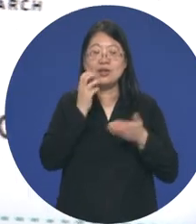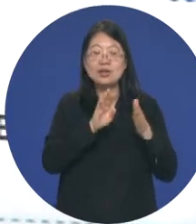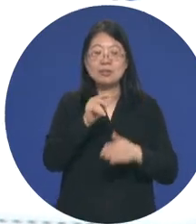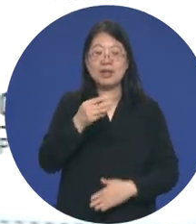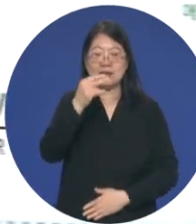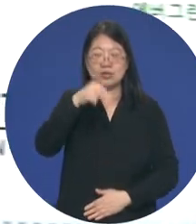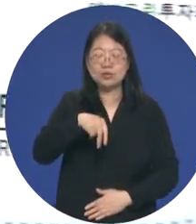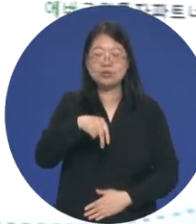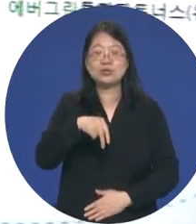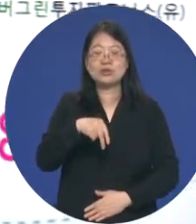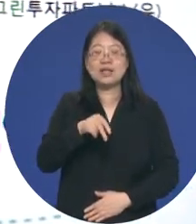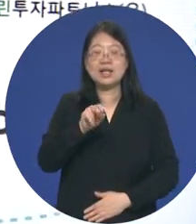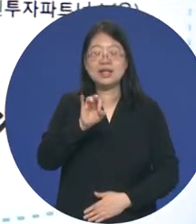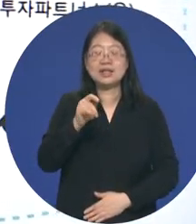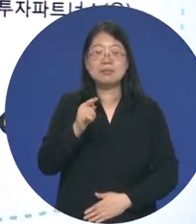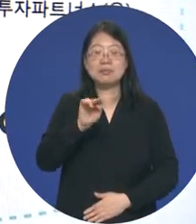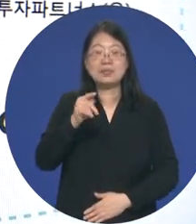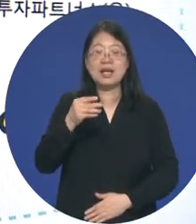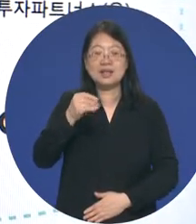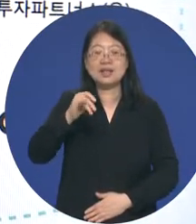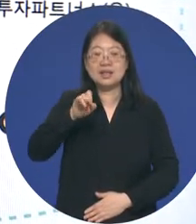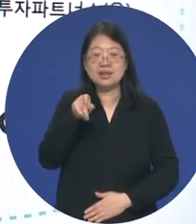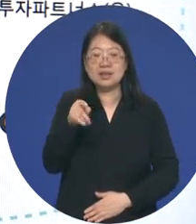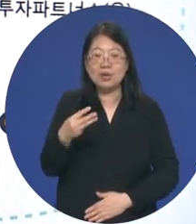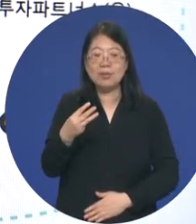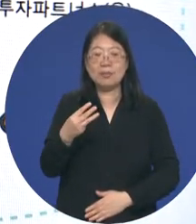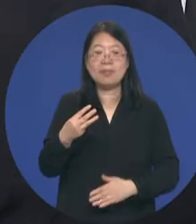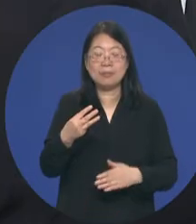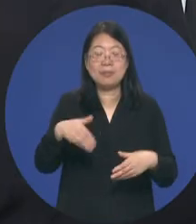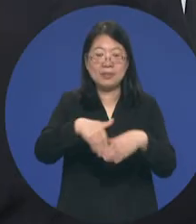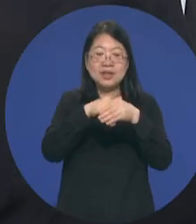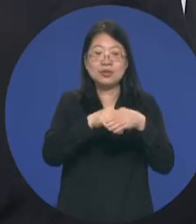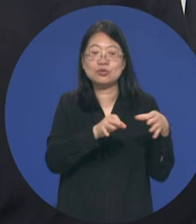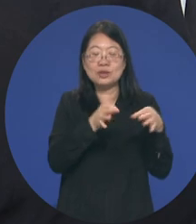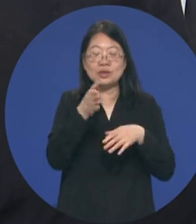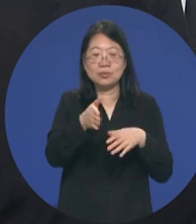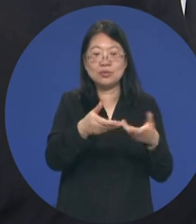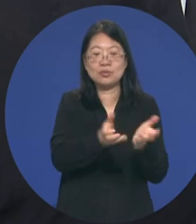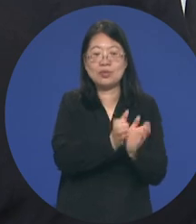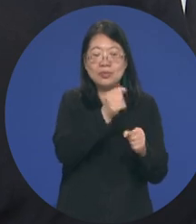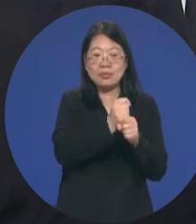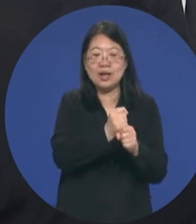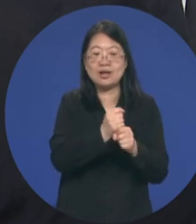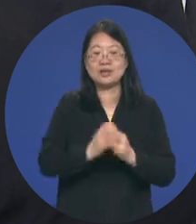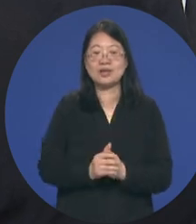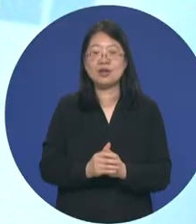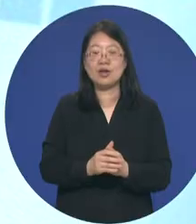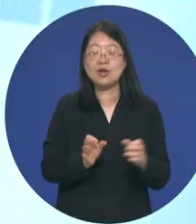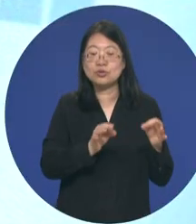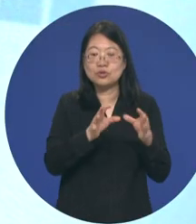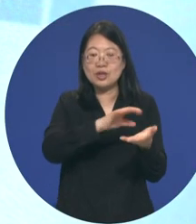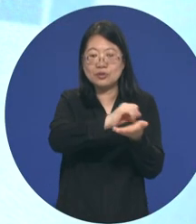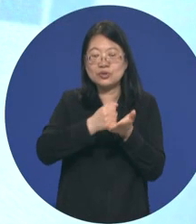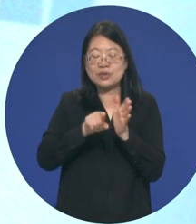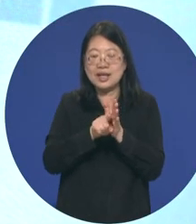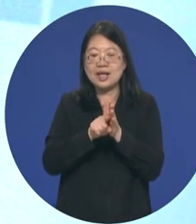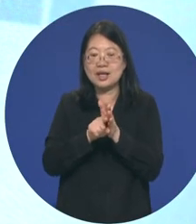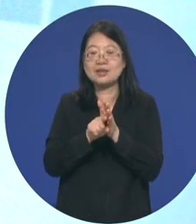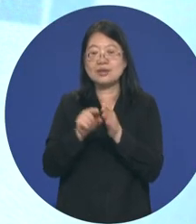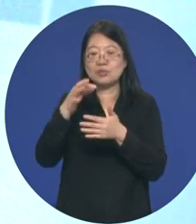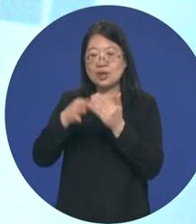인베스트 파트너라는 투자전문가 그룹을 만들었습니다 이렇게 조한 펀드는 투자 유치를 하는 컨텐츠